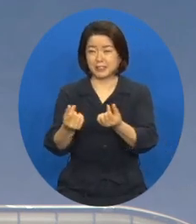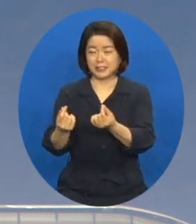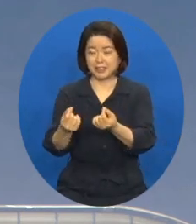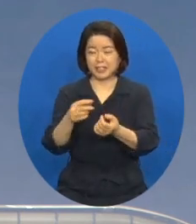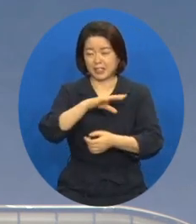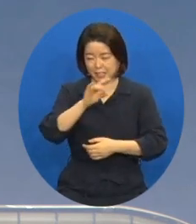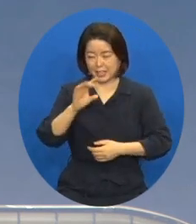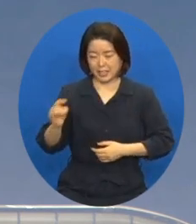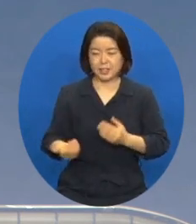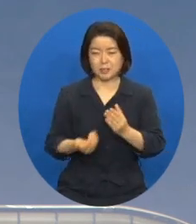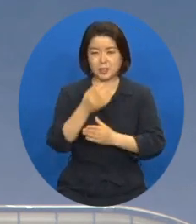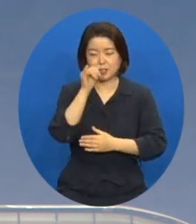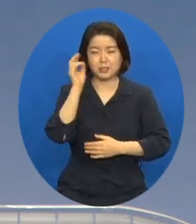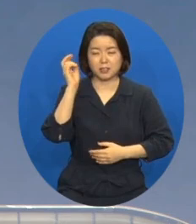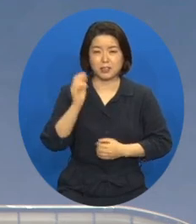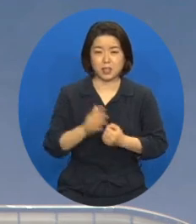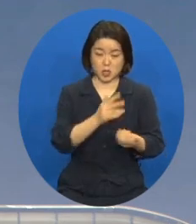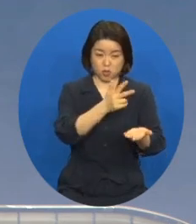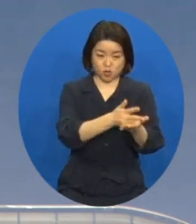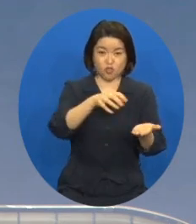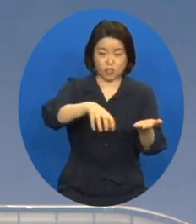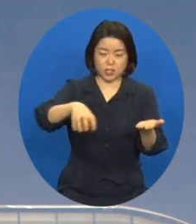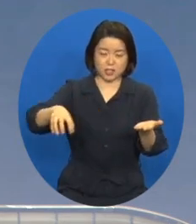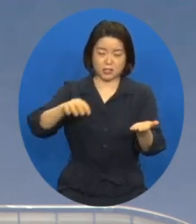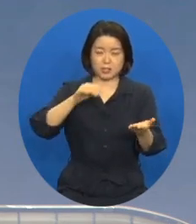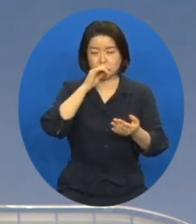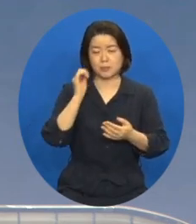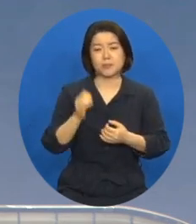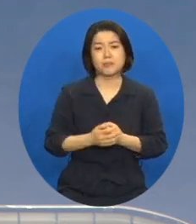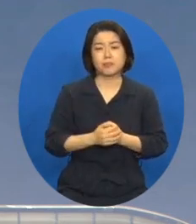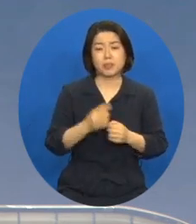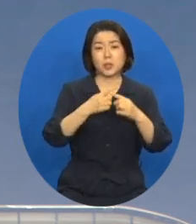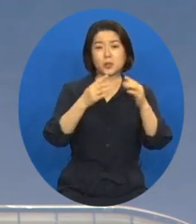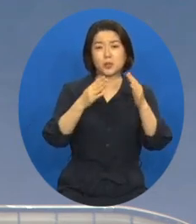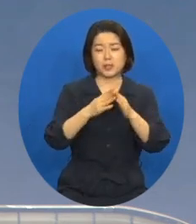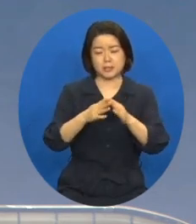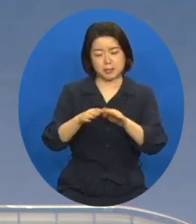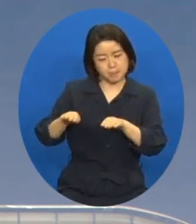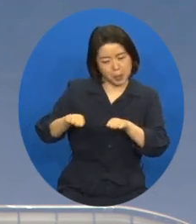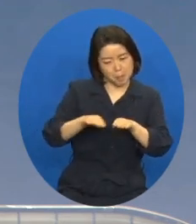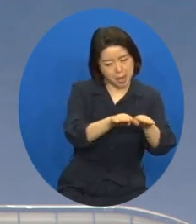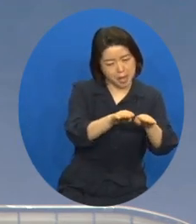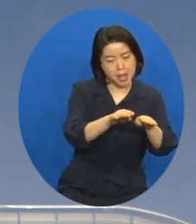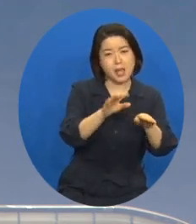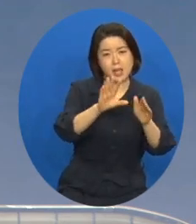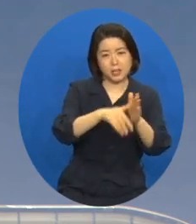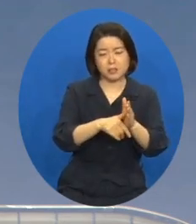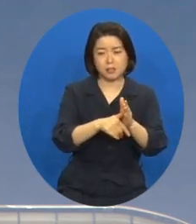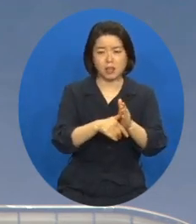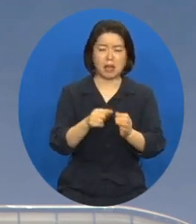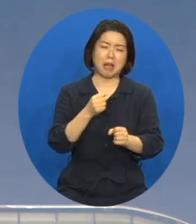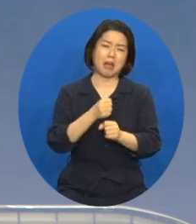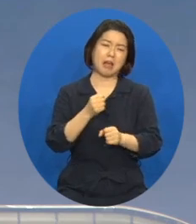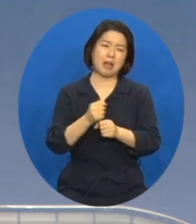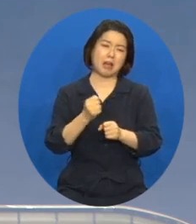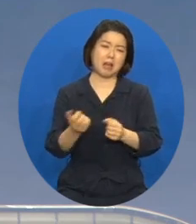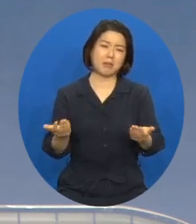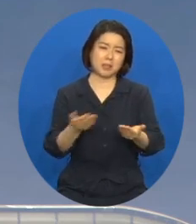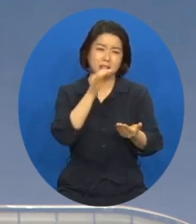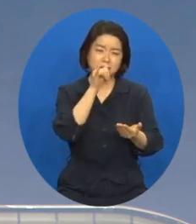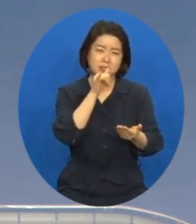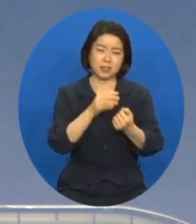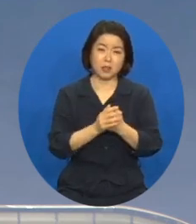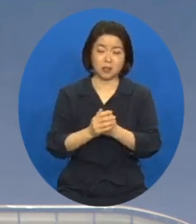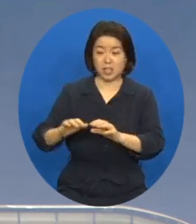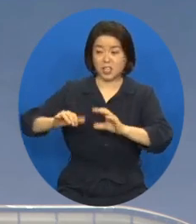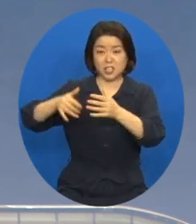일어나는 모양입니다. 주차장에서 교우들 사이에 이런 접촉사고가 생길 때 참 난감하죠. 세상에서는